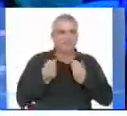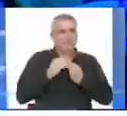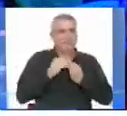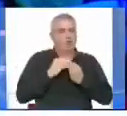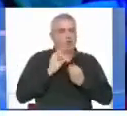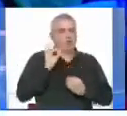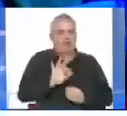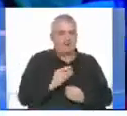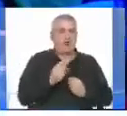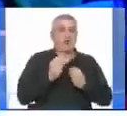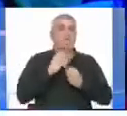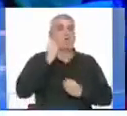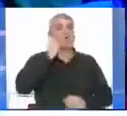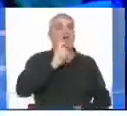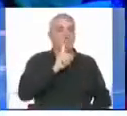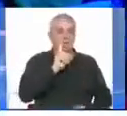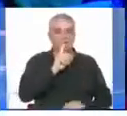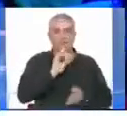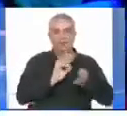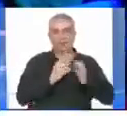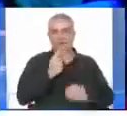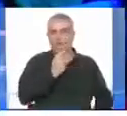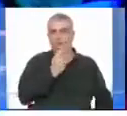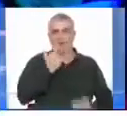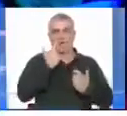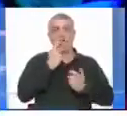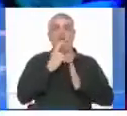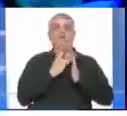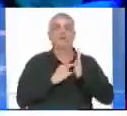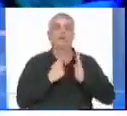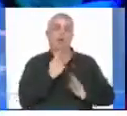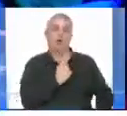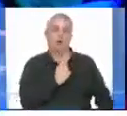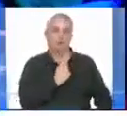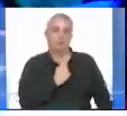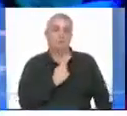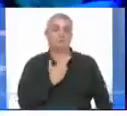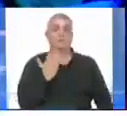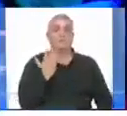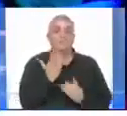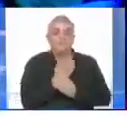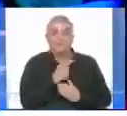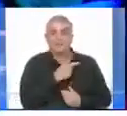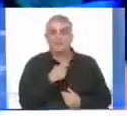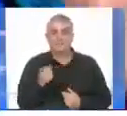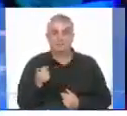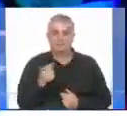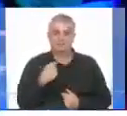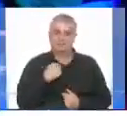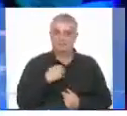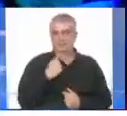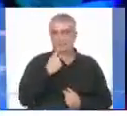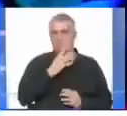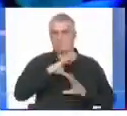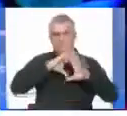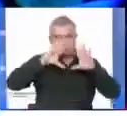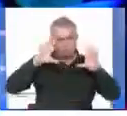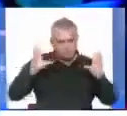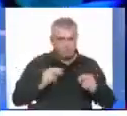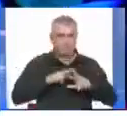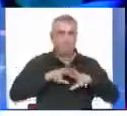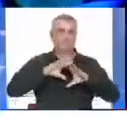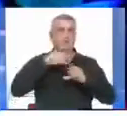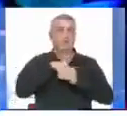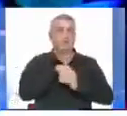עוולה ועוד עבירה של מערכת אכיפת החוק בתיקים האלה. ואני רוצה לצייר את התמונה, מצב